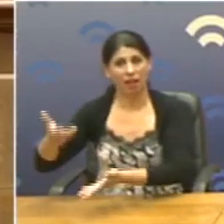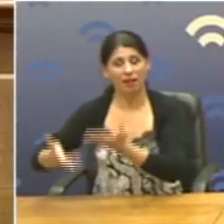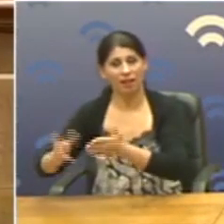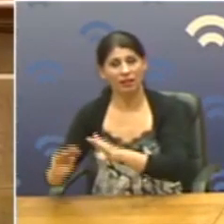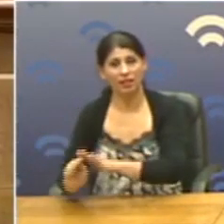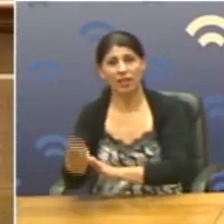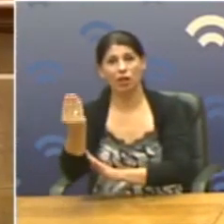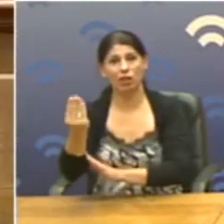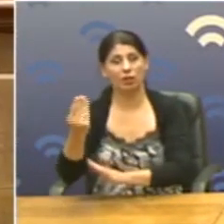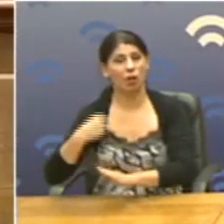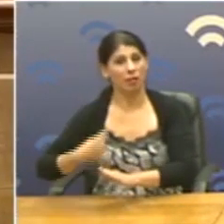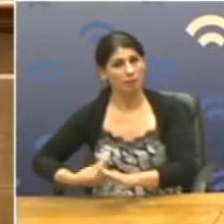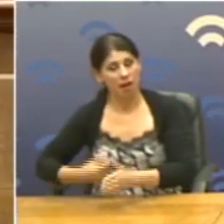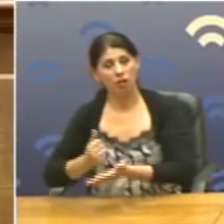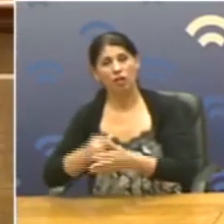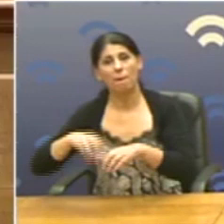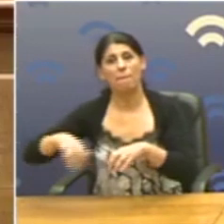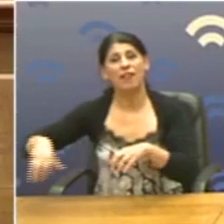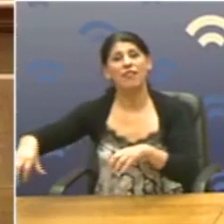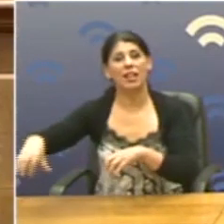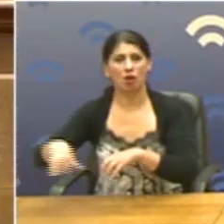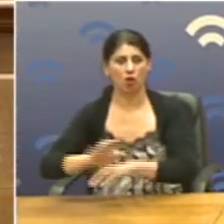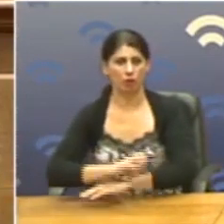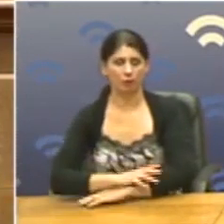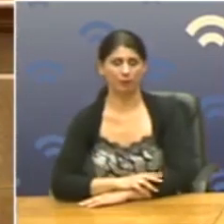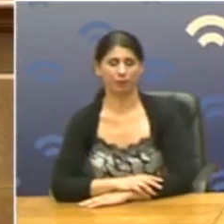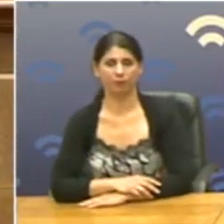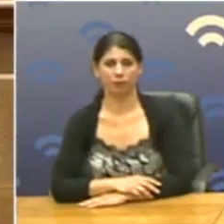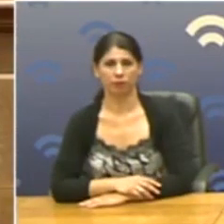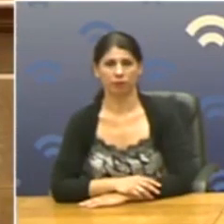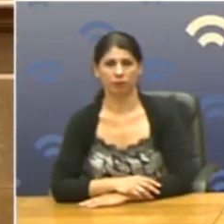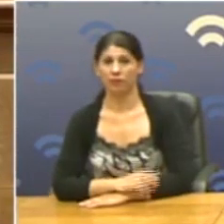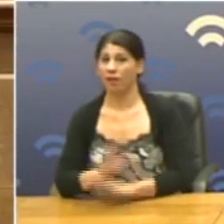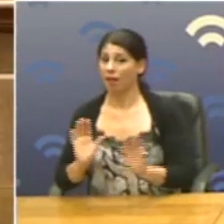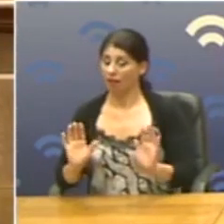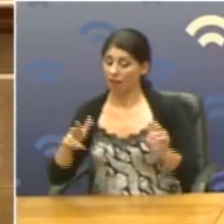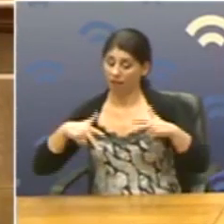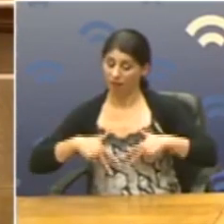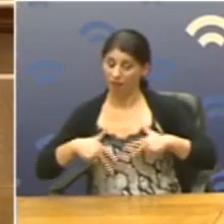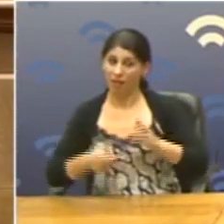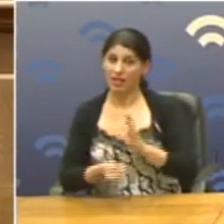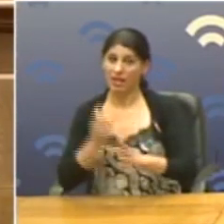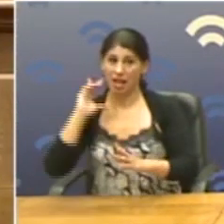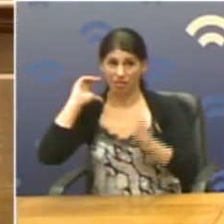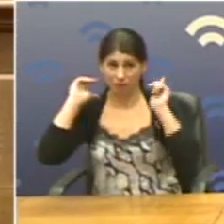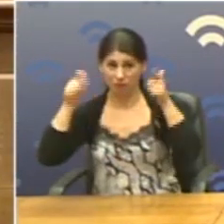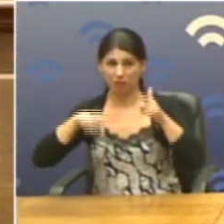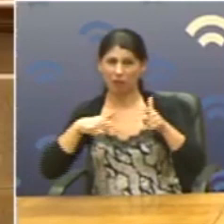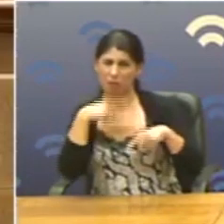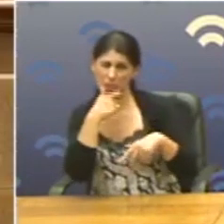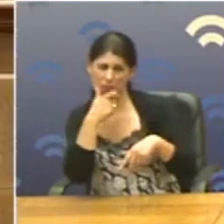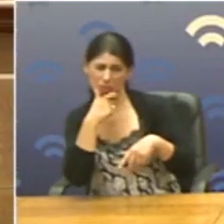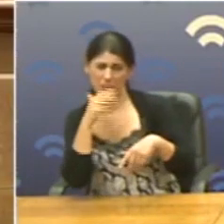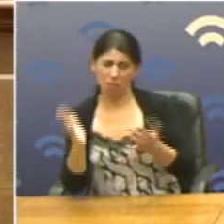εκλογή των δημάρχων και των περιφερειαρχών. Όσο για την κυβέρνηση της Νέας Δημοκρατίας που τώρα κλαψουρίζει για τη